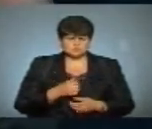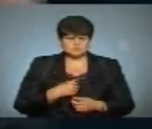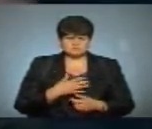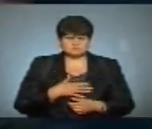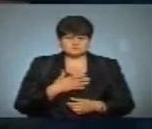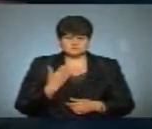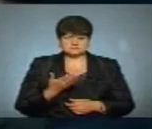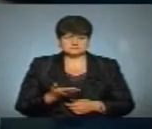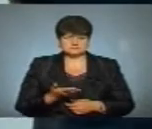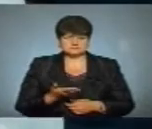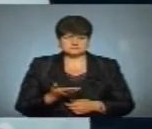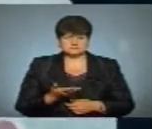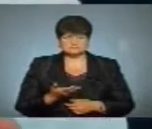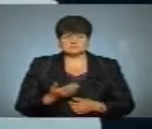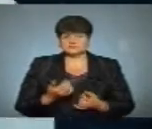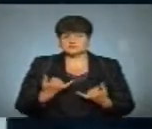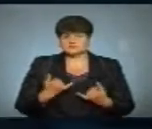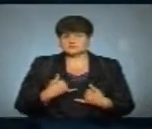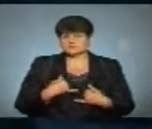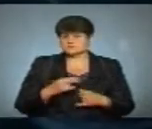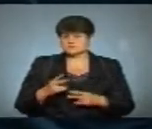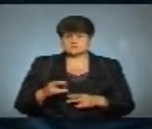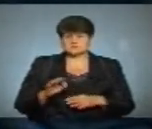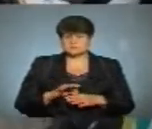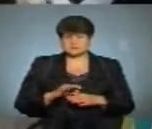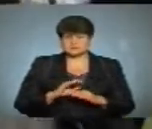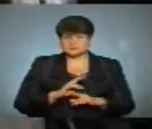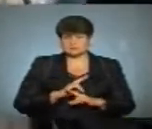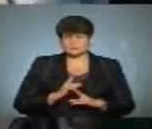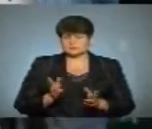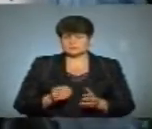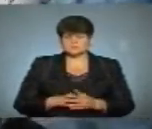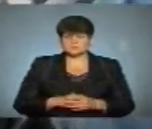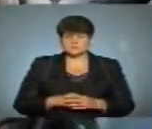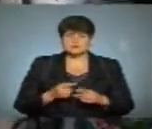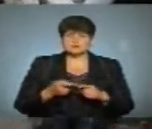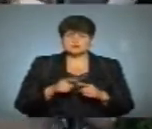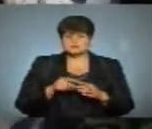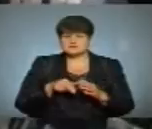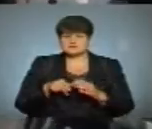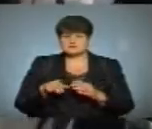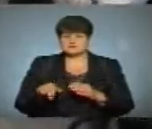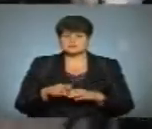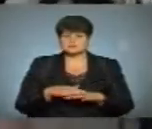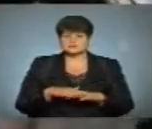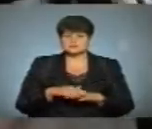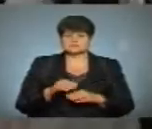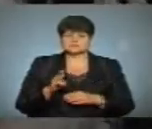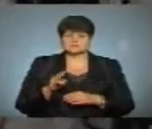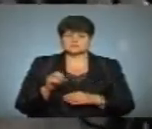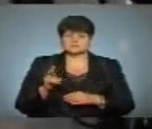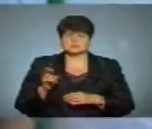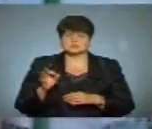хвилюєтесь? Наразі в нас ніхто ні не захворів, ні не вмер. А це вихід з овочевого ринку на вулицю митрополита